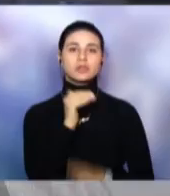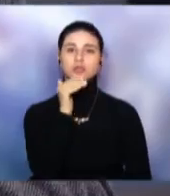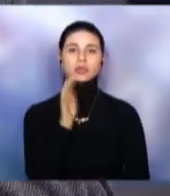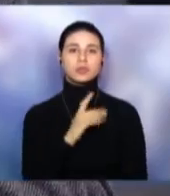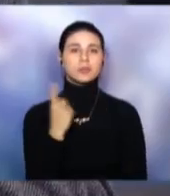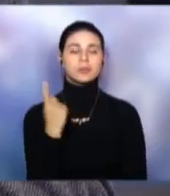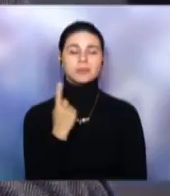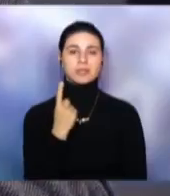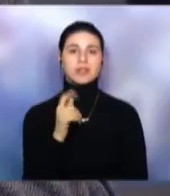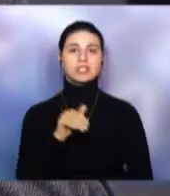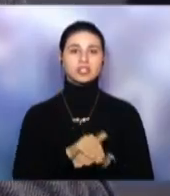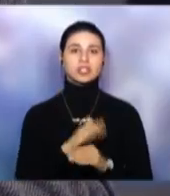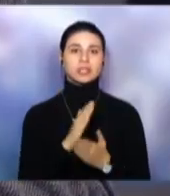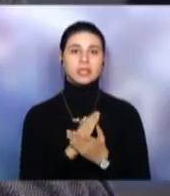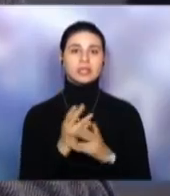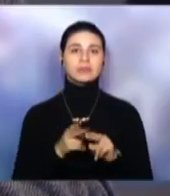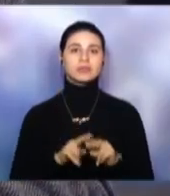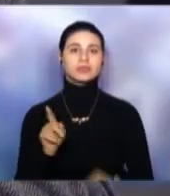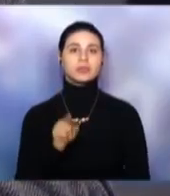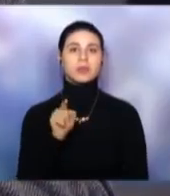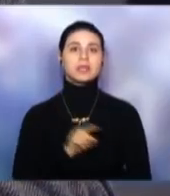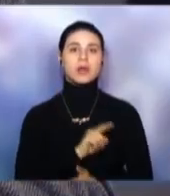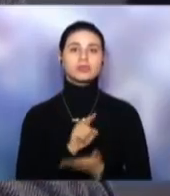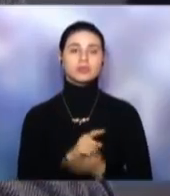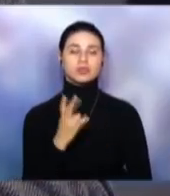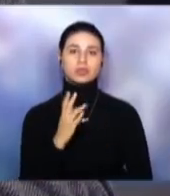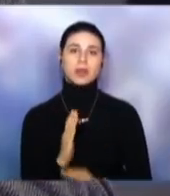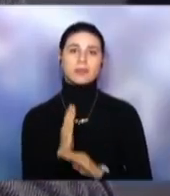უკმარისობა პირველი ნიშანია საიმისოთ, რომ მან აუცილებლად უნდა